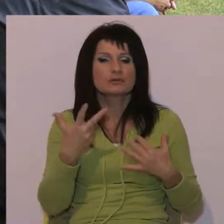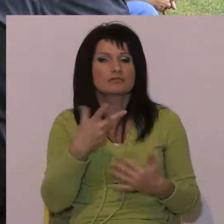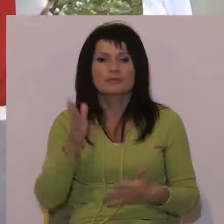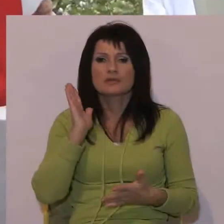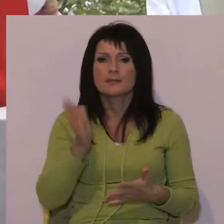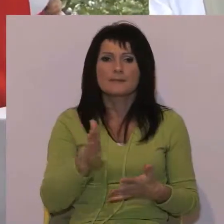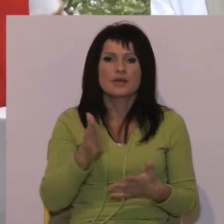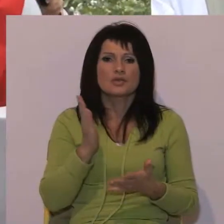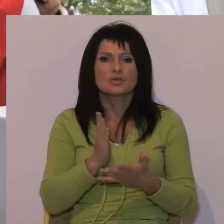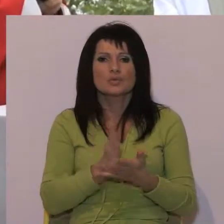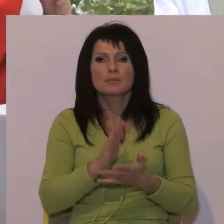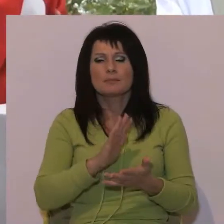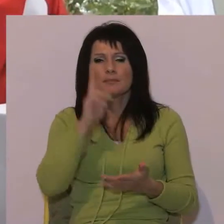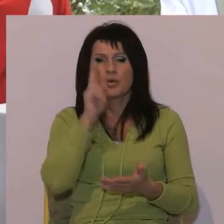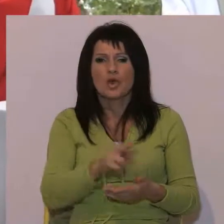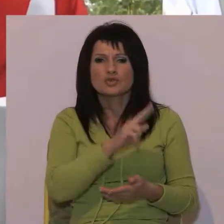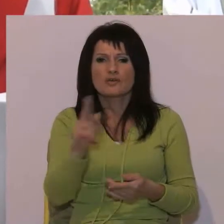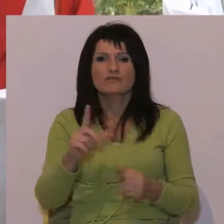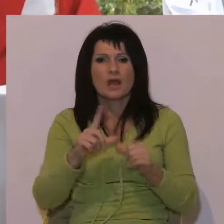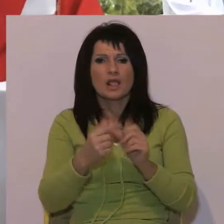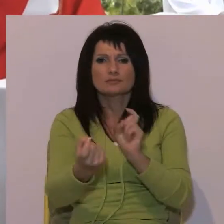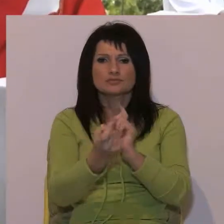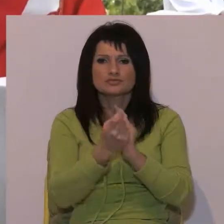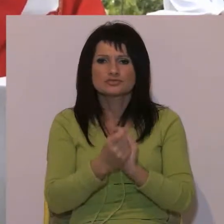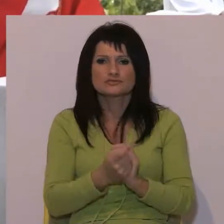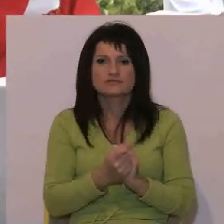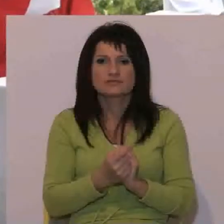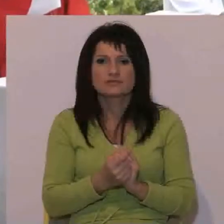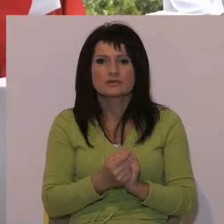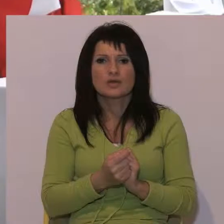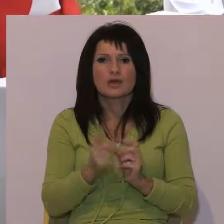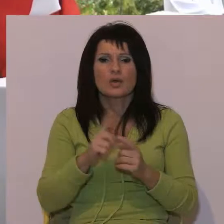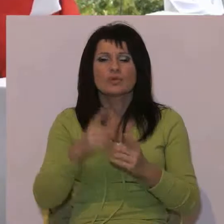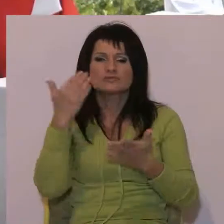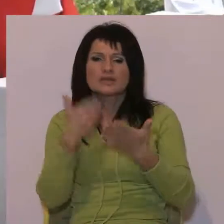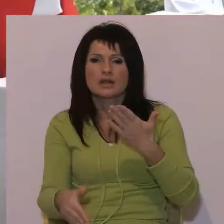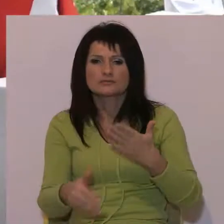będzie szło ku zbawieniu, lecz przeciwnie, ku zatraceniu.